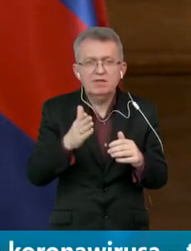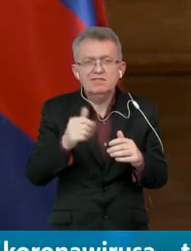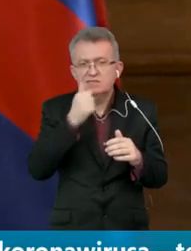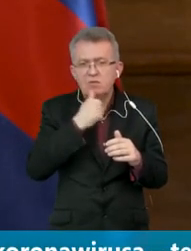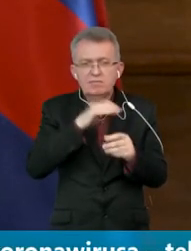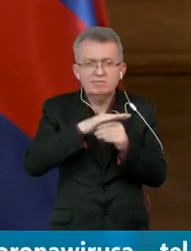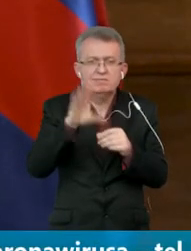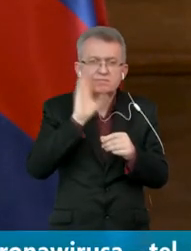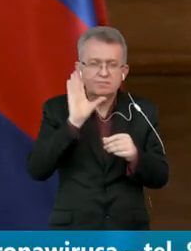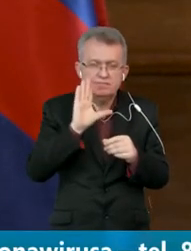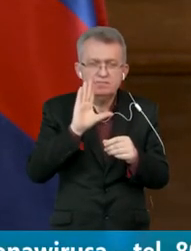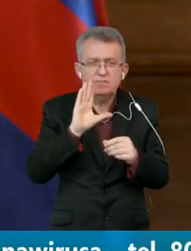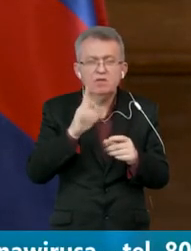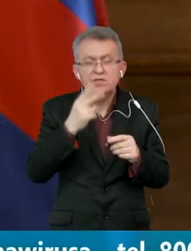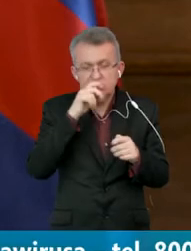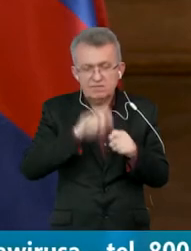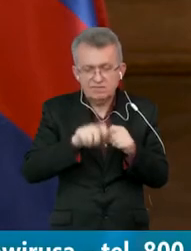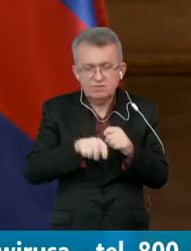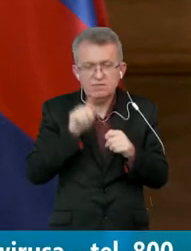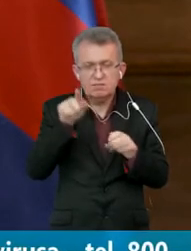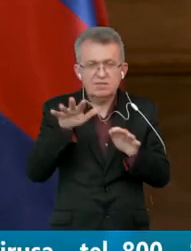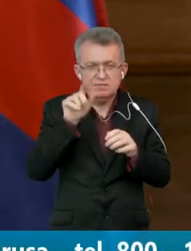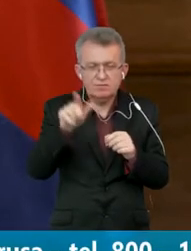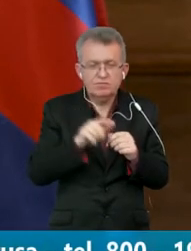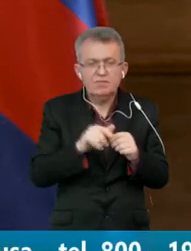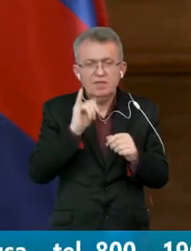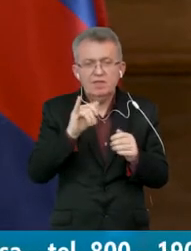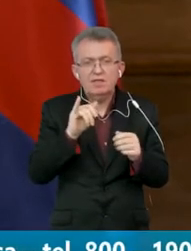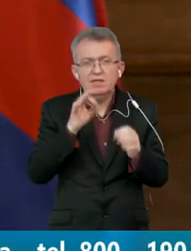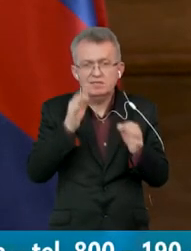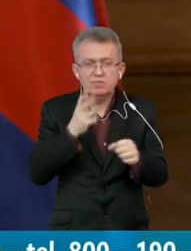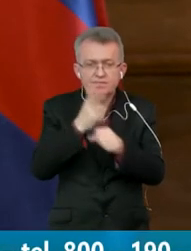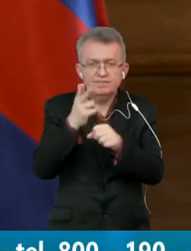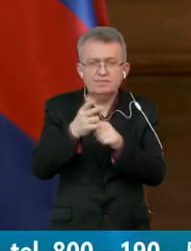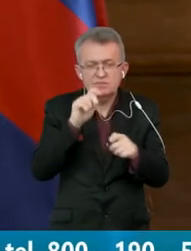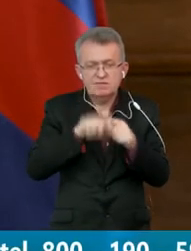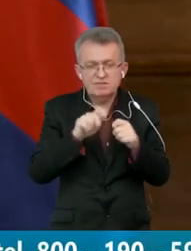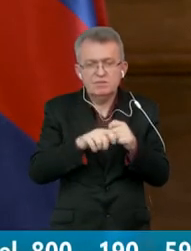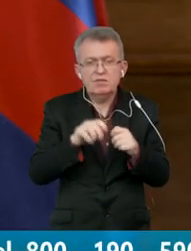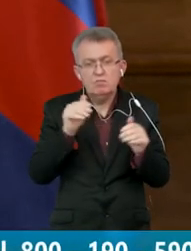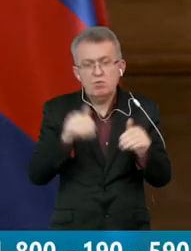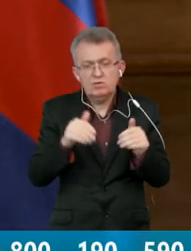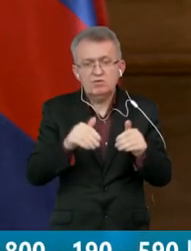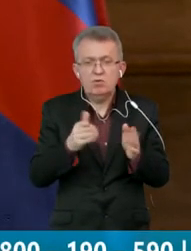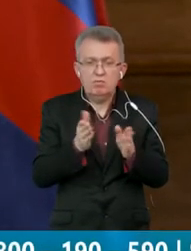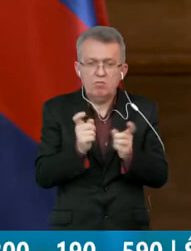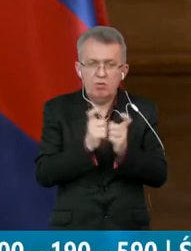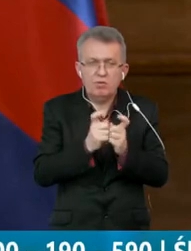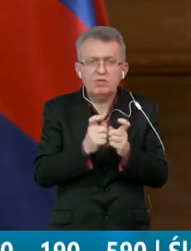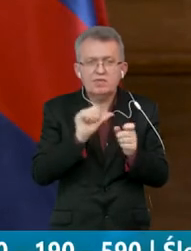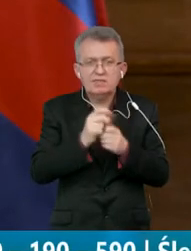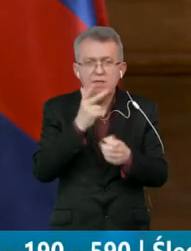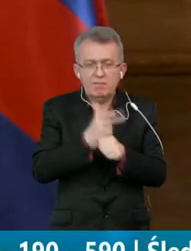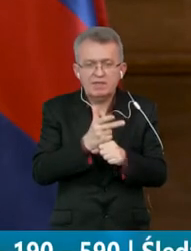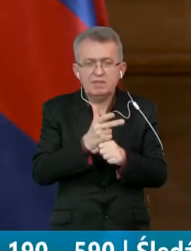zielonym. Zwrócimy na to uwagę i na pojazdy tam parkujące. Jest możliwość obok parkowania, jest przygotowany parking